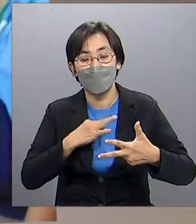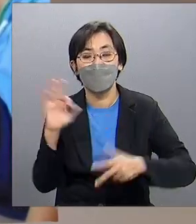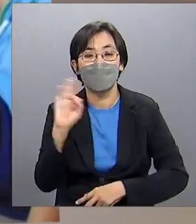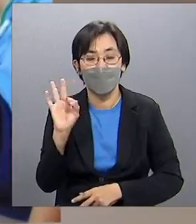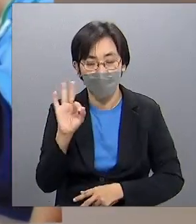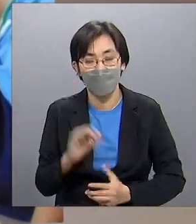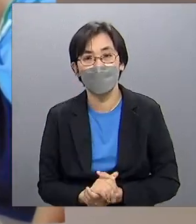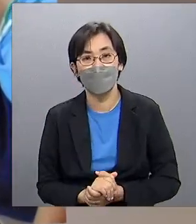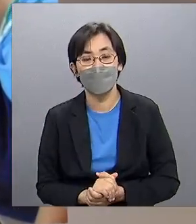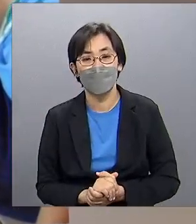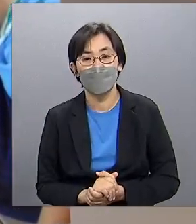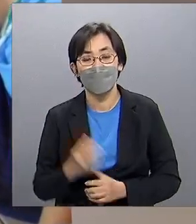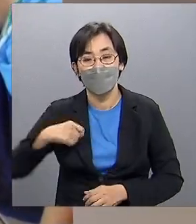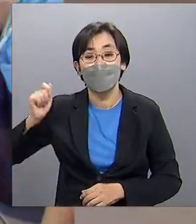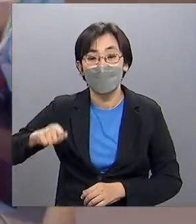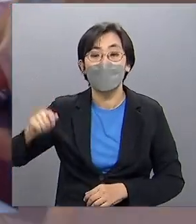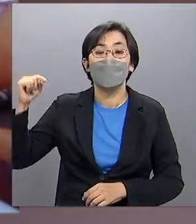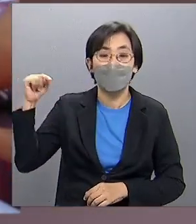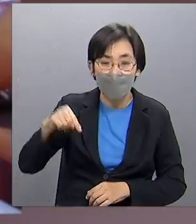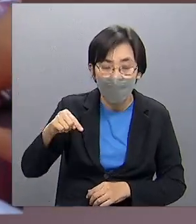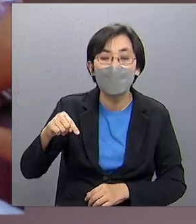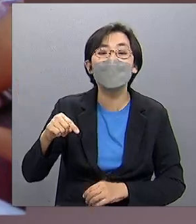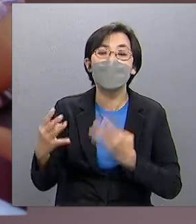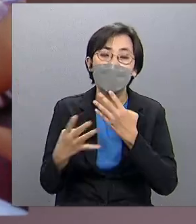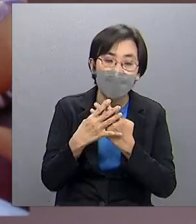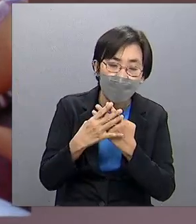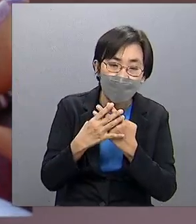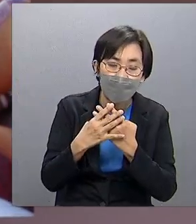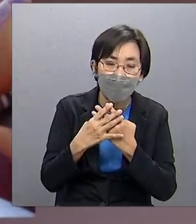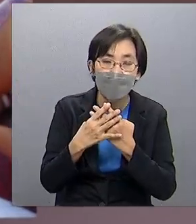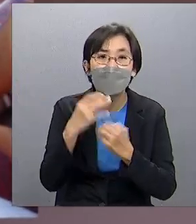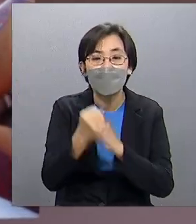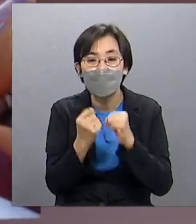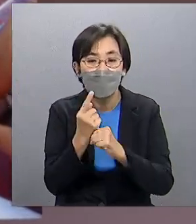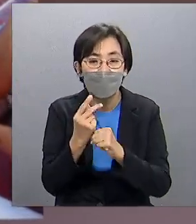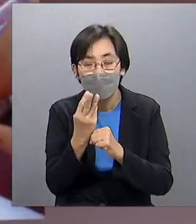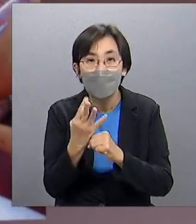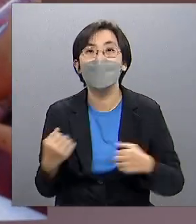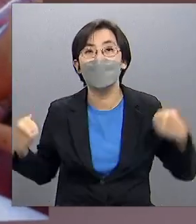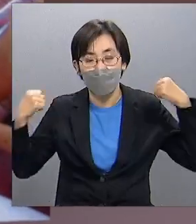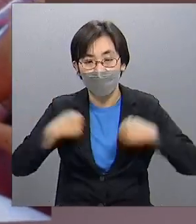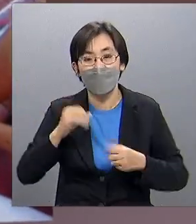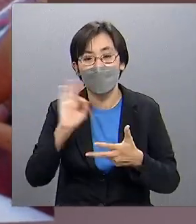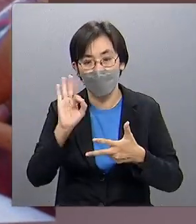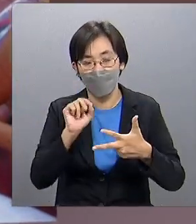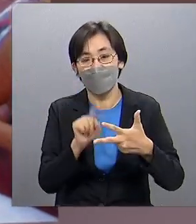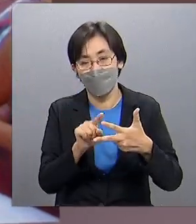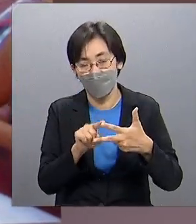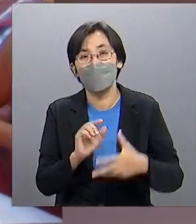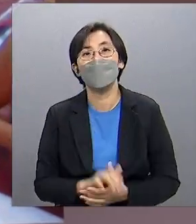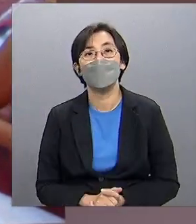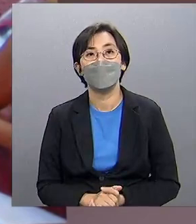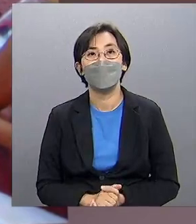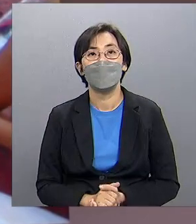ได้รับโทษจำคุกจำนวนระยะเวลาเท่าไหร่เรียบร้อยแล้วจากศาลนะคะส่วนอี